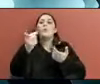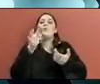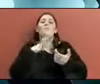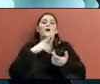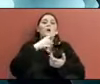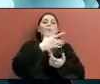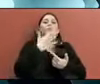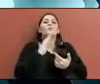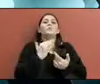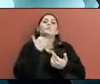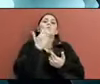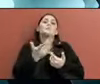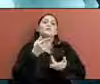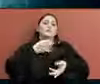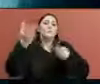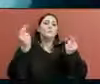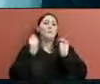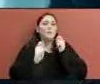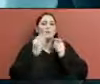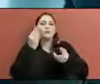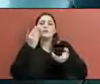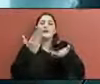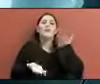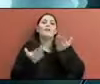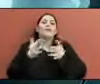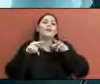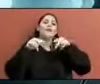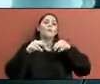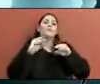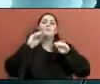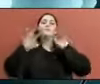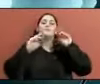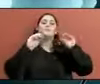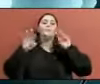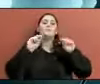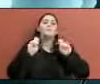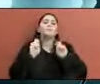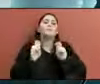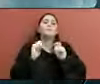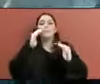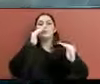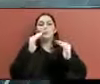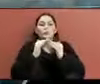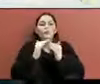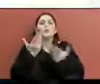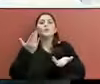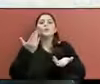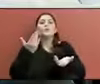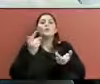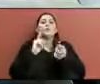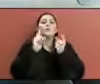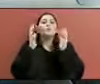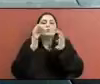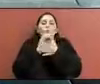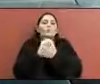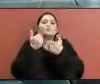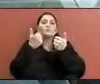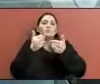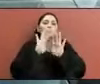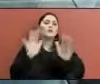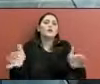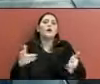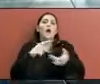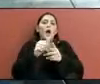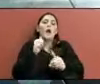orada belirlendikten sonra ilgili gelir kriteri de uyuyorsa, tutuyorsa vatandaşımıza tüm desteği o